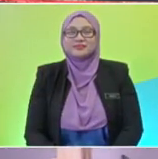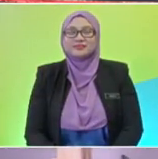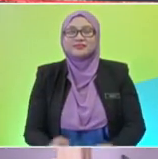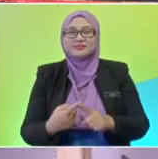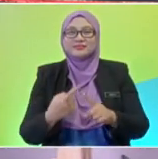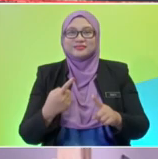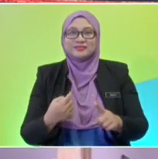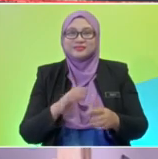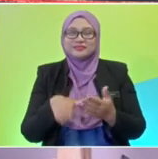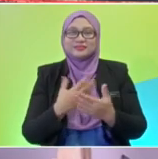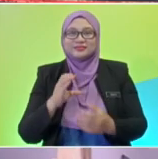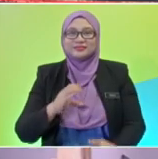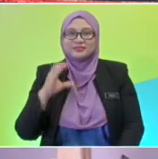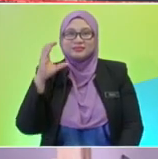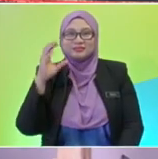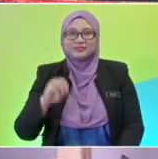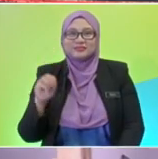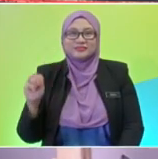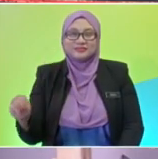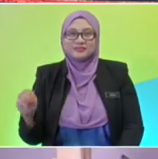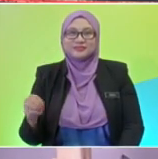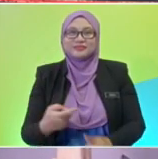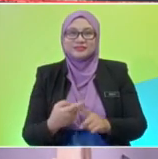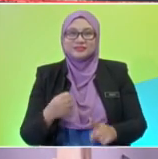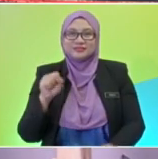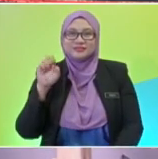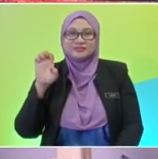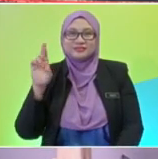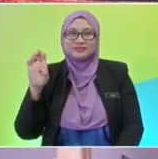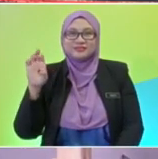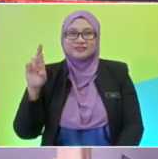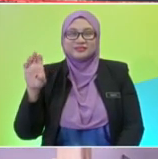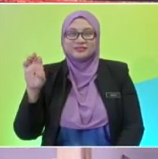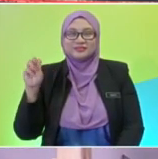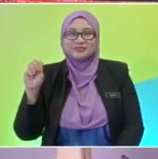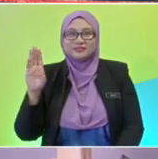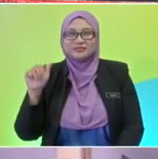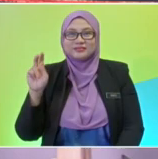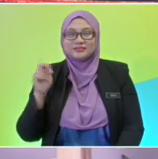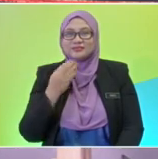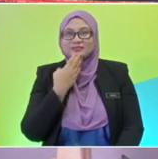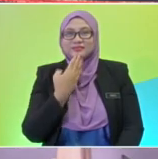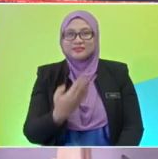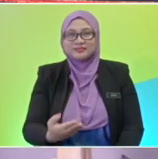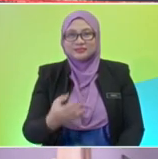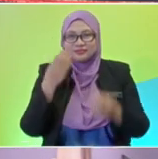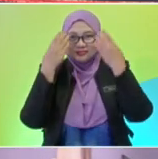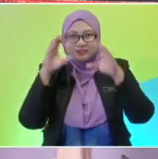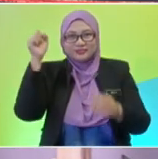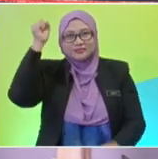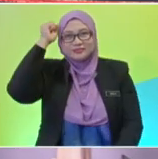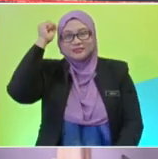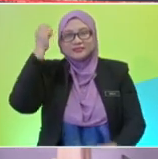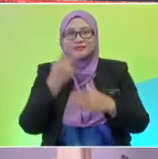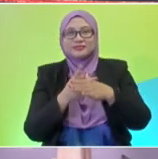kebangsaan serba dua bis serba Negeri 9 Terima kasih juga ucapkan kepada Hari ini berfungsi kepada kita